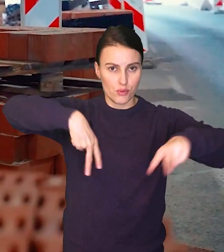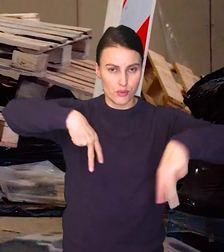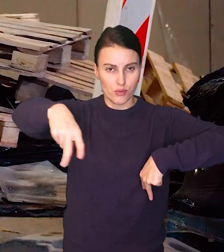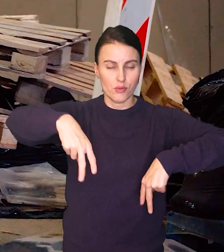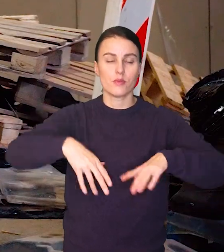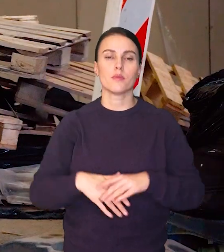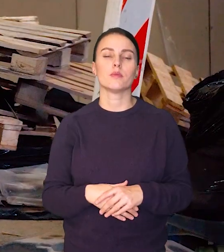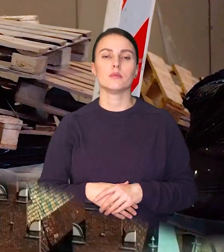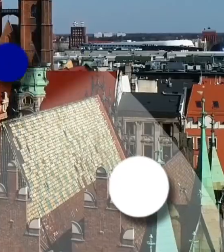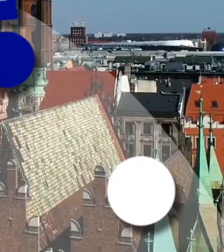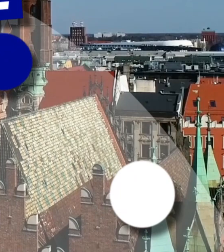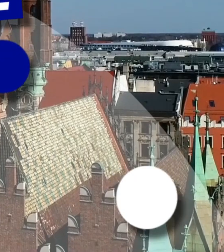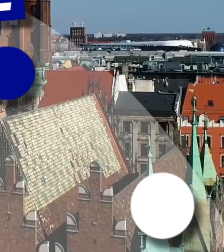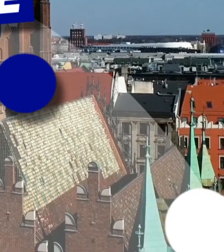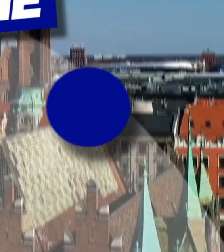pasach.